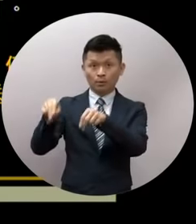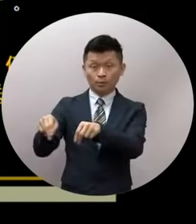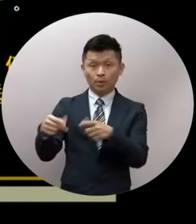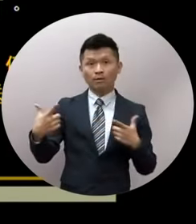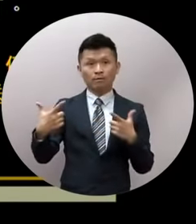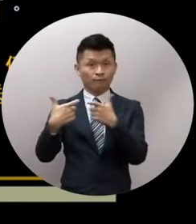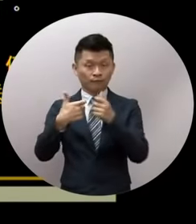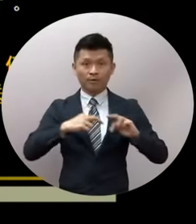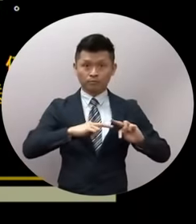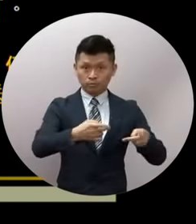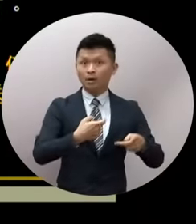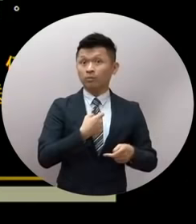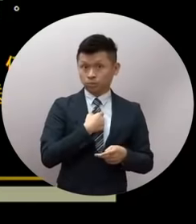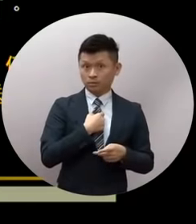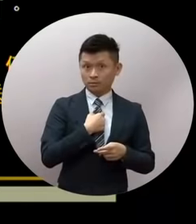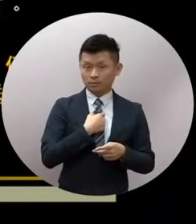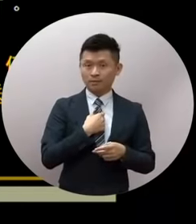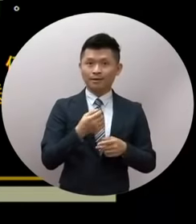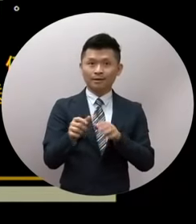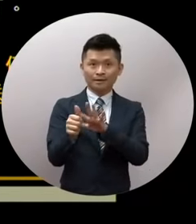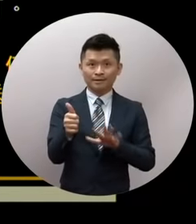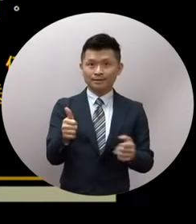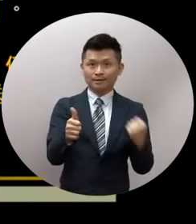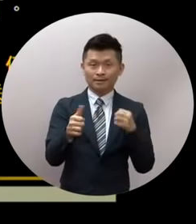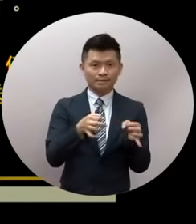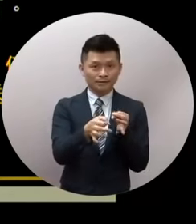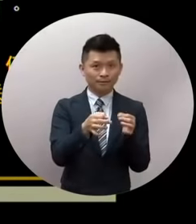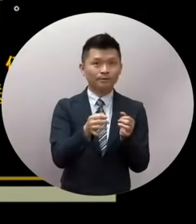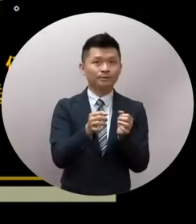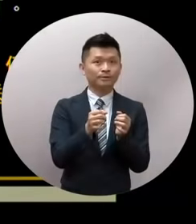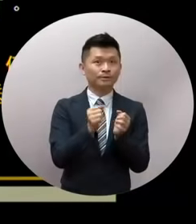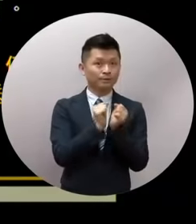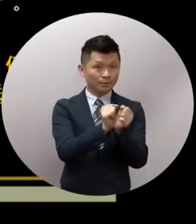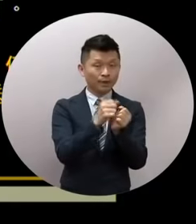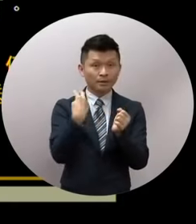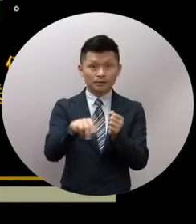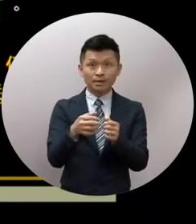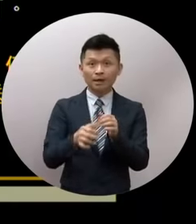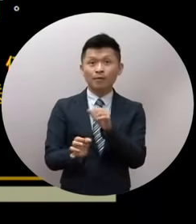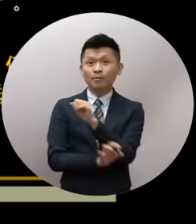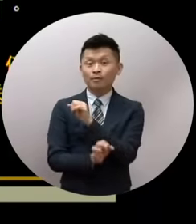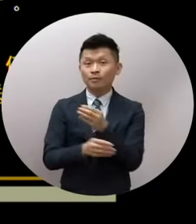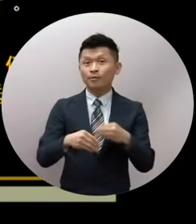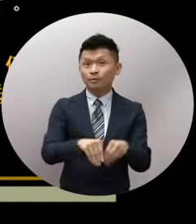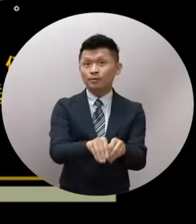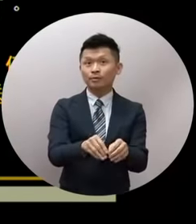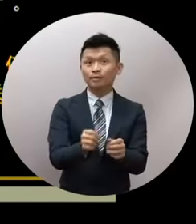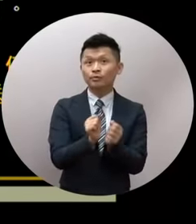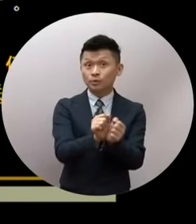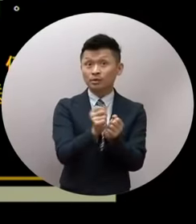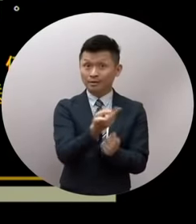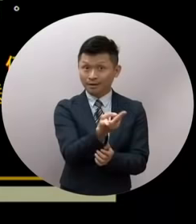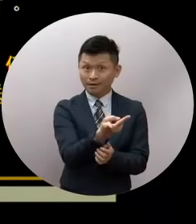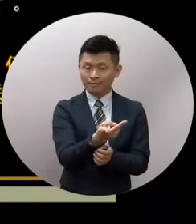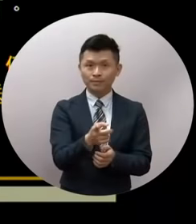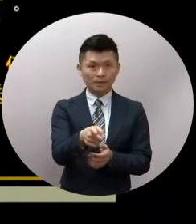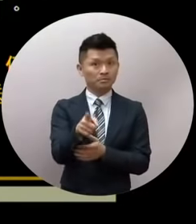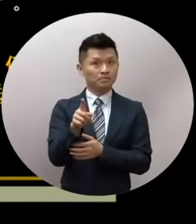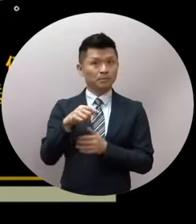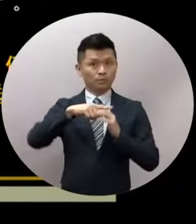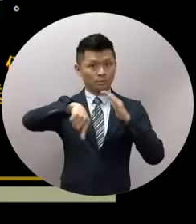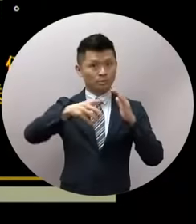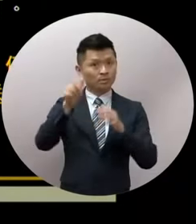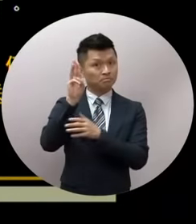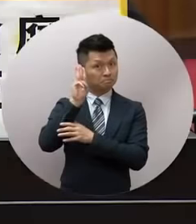令的修订，包括这个影响力交易罪跟这个不法馈赠罪。啊，一定是不是让承诺公下个会期